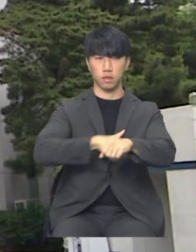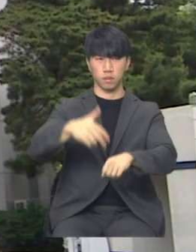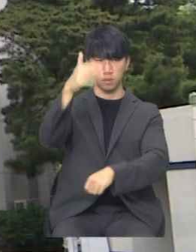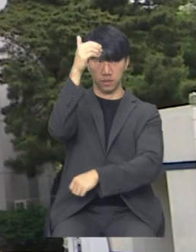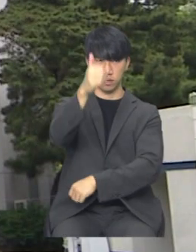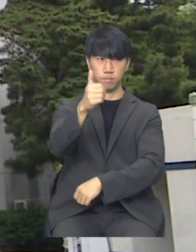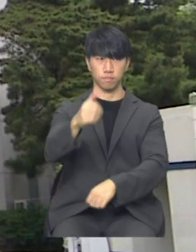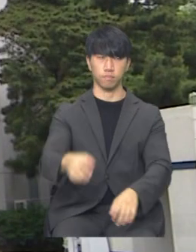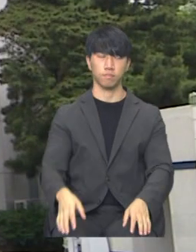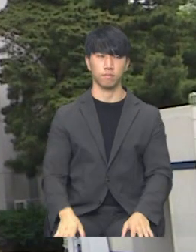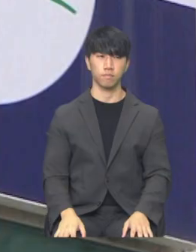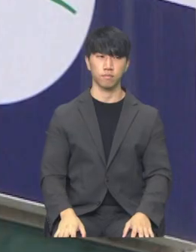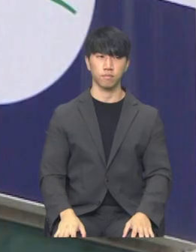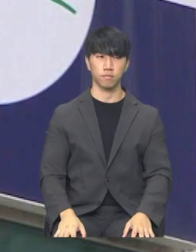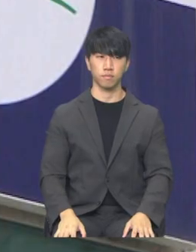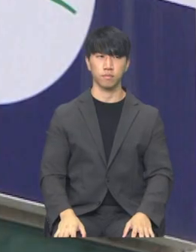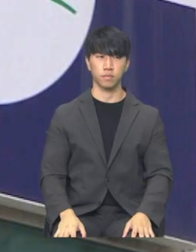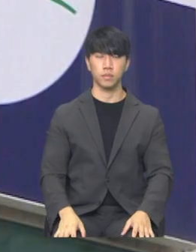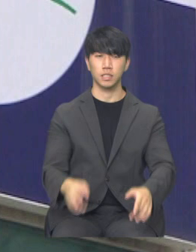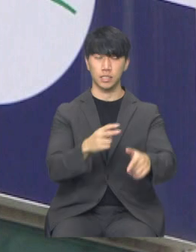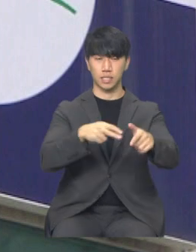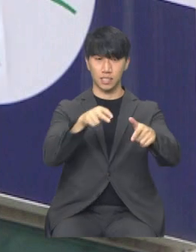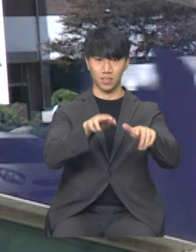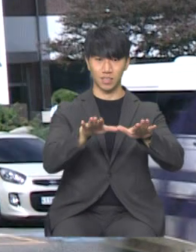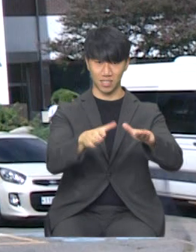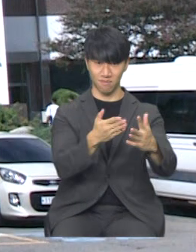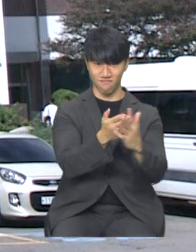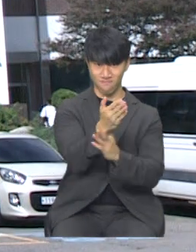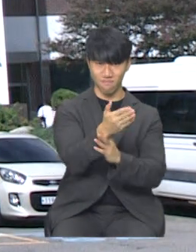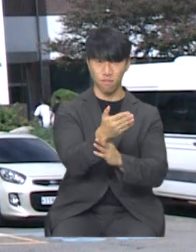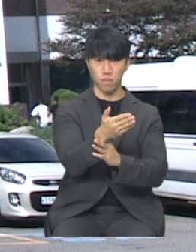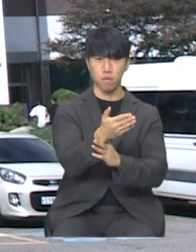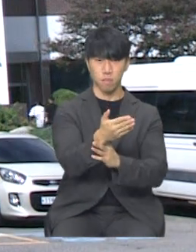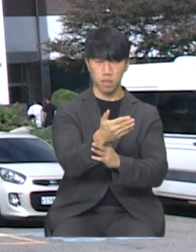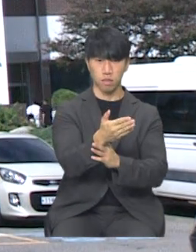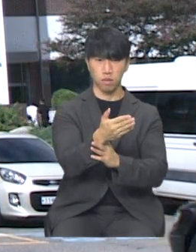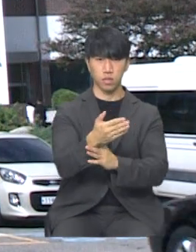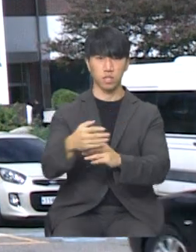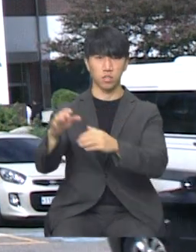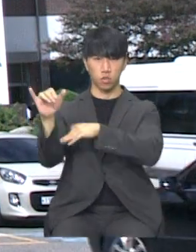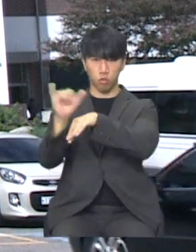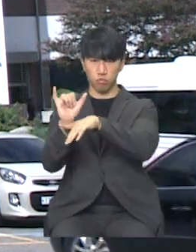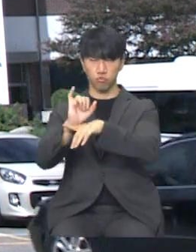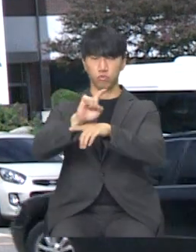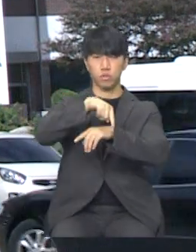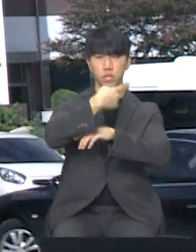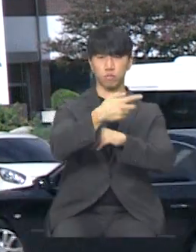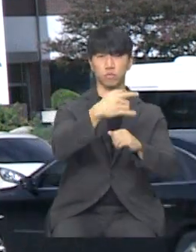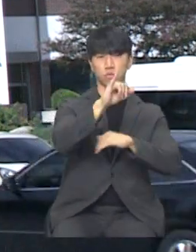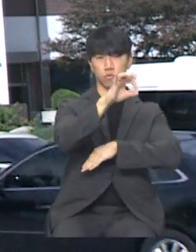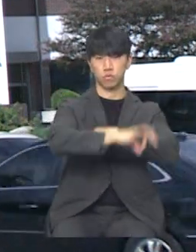인천에서 인사청문회 조례안이 통과한 건 연수구에 이어 서구가 두 번째입니다. BTV 뉴스 구혜입니다.